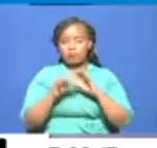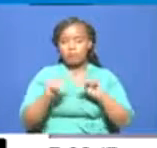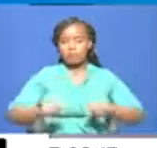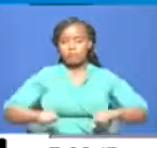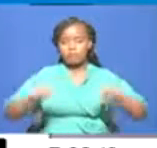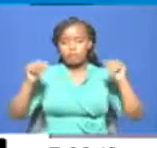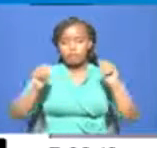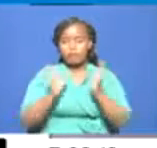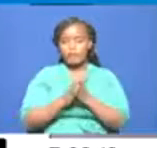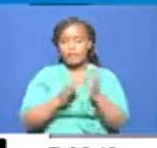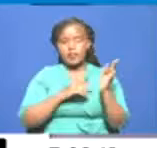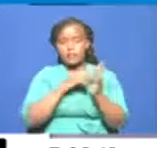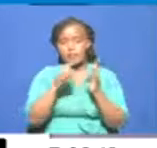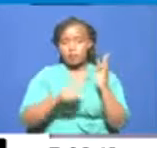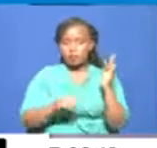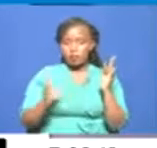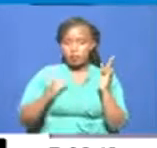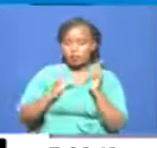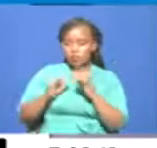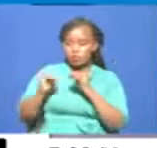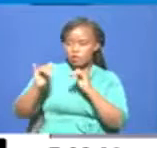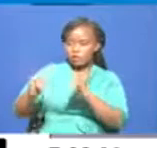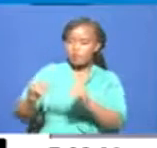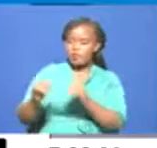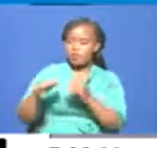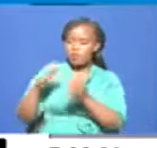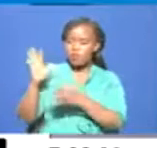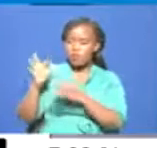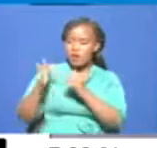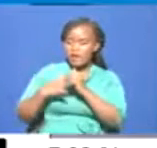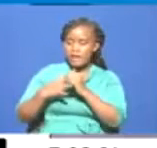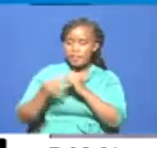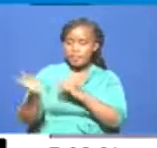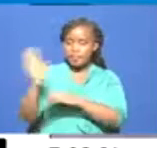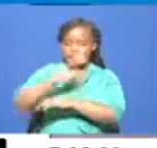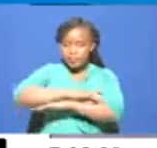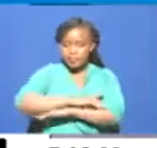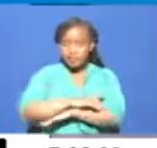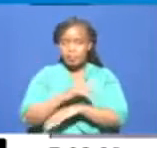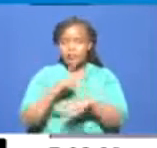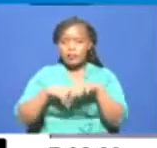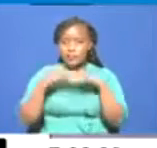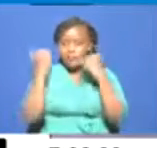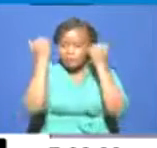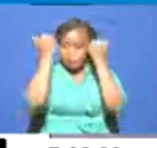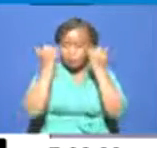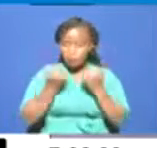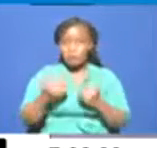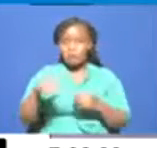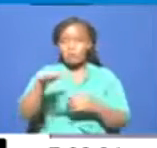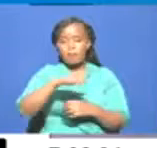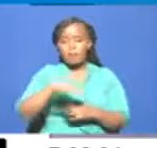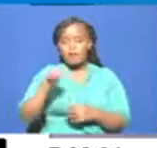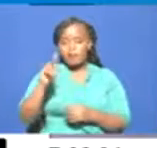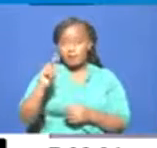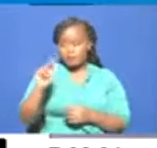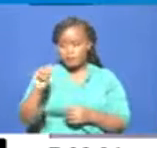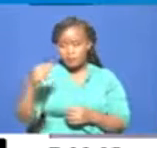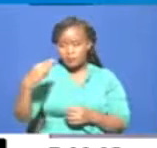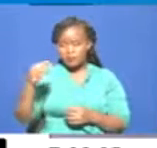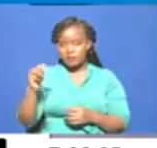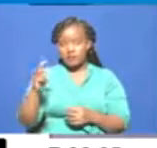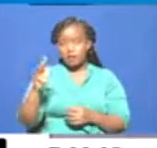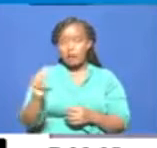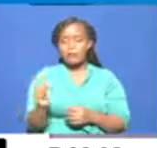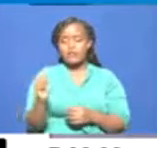wataendelea kuzuiliwa kwa siku nane zaidi. Kwenye uamuzi katika mahakama ya kukabiliana na ugaidi huko Kahawa, hakimu mwandamizi